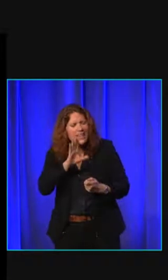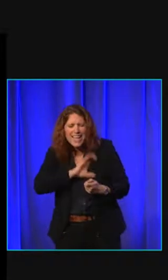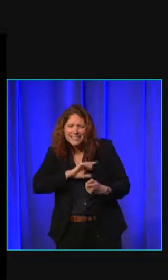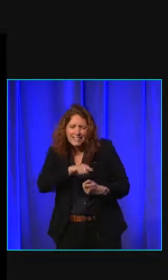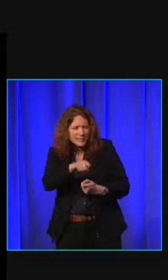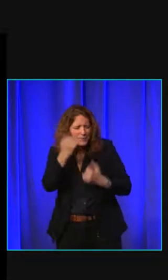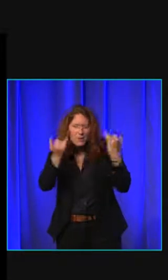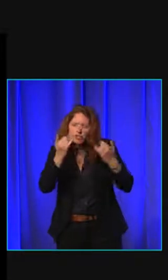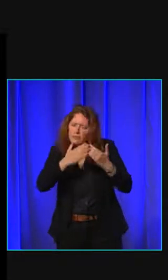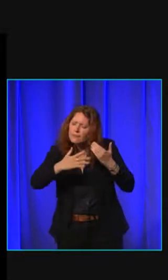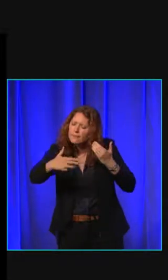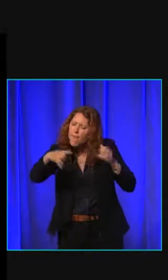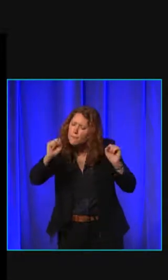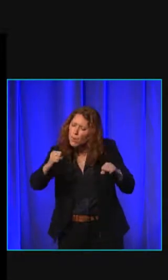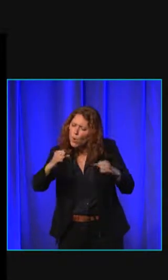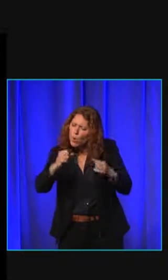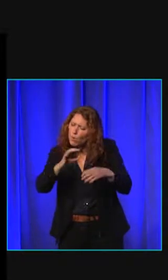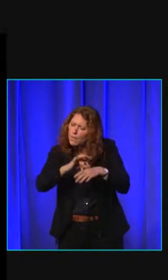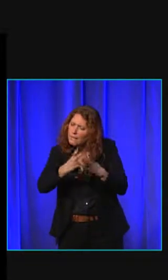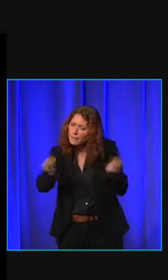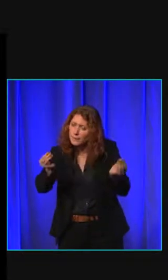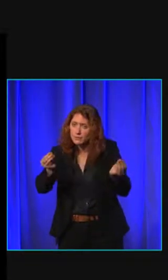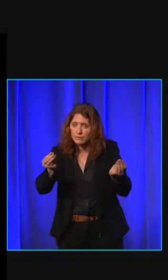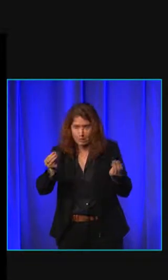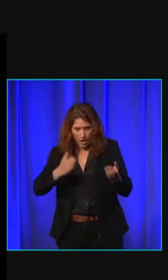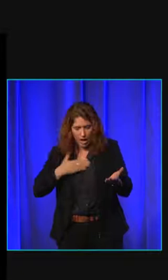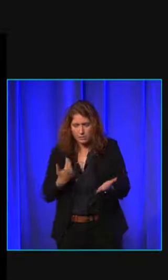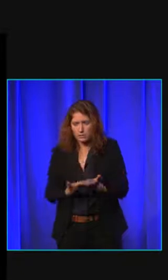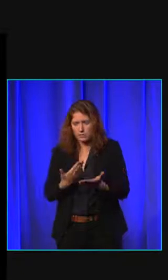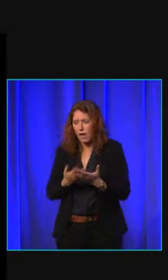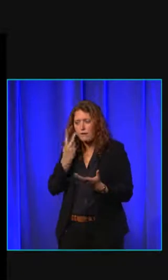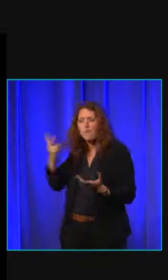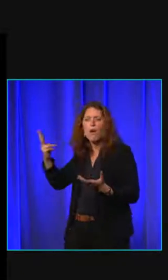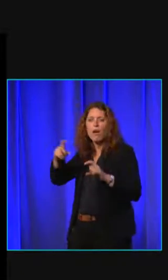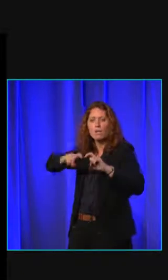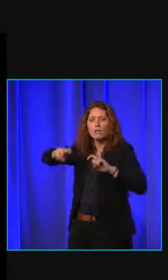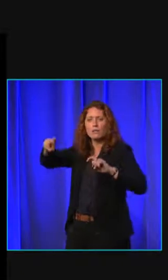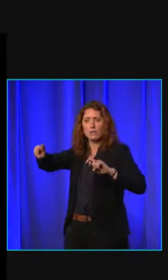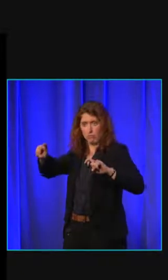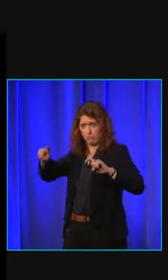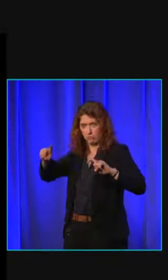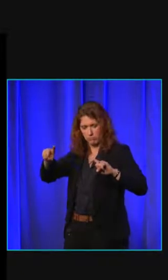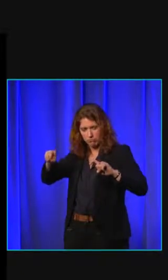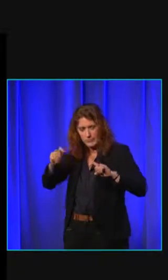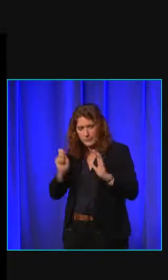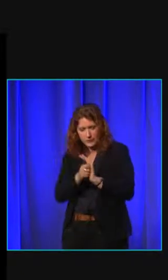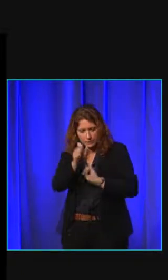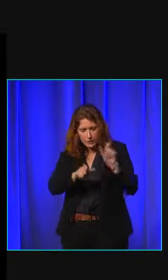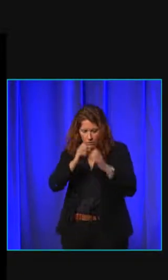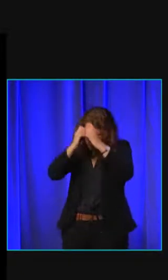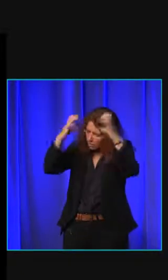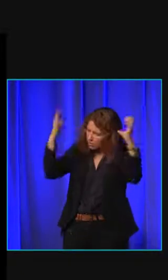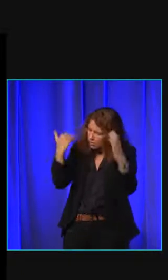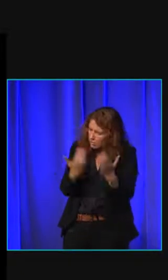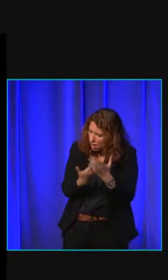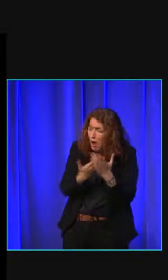processus de guérison, et bien, suite à cette visualisation, sur ce graphique, on voit qu'il y a une augmentation de l'activité